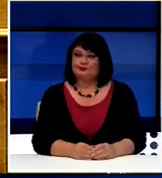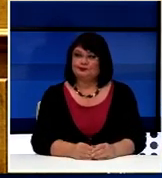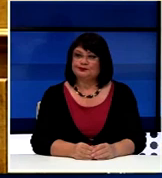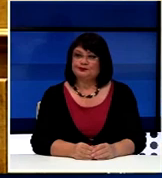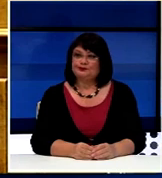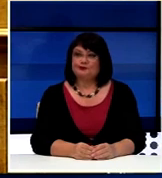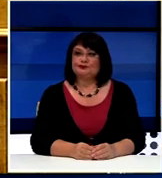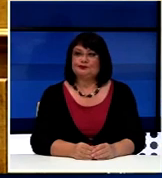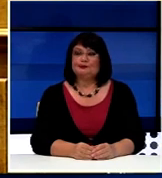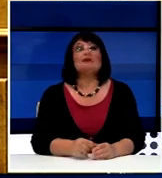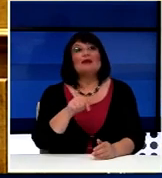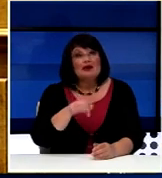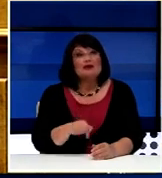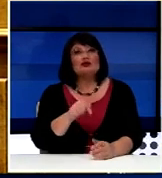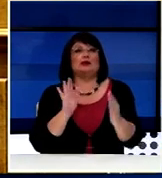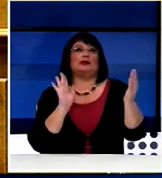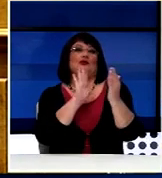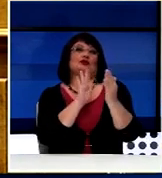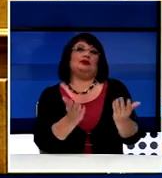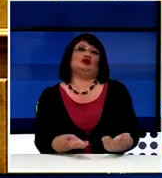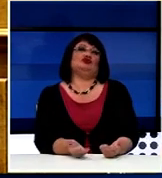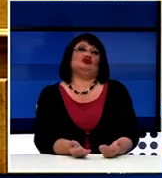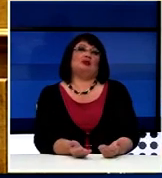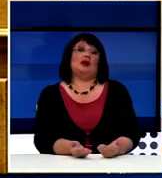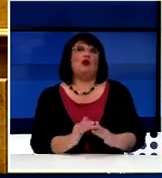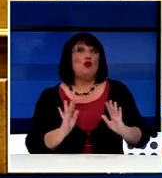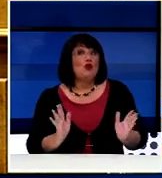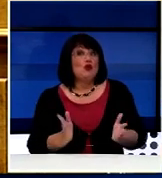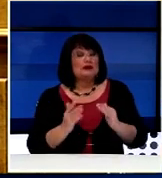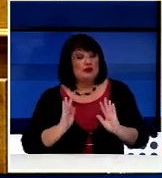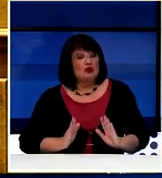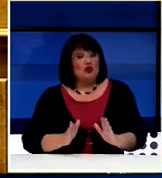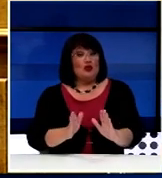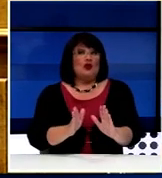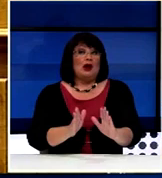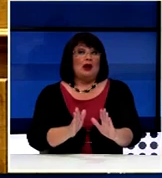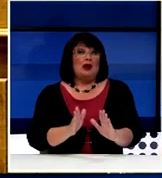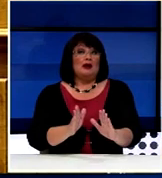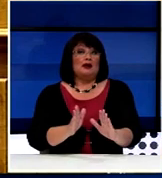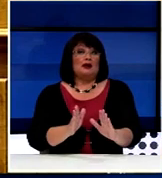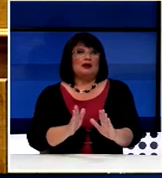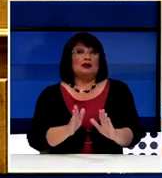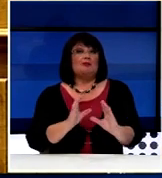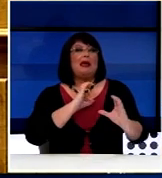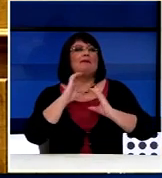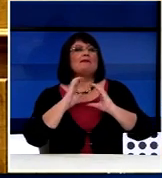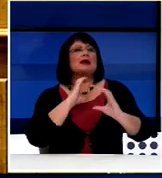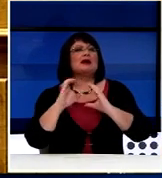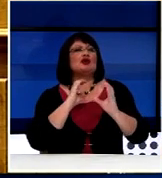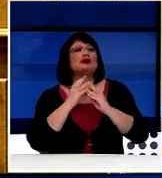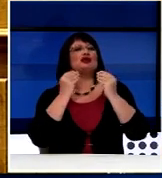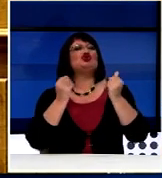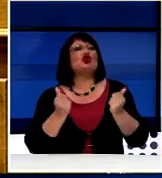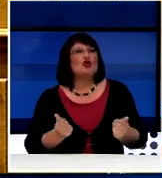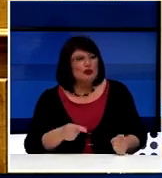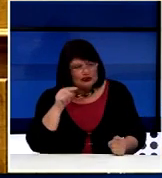αντιμετωπίζει κανείς όταν πορεύεται με μοναδική του πηξίδα την επικοινωνία. Και